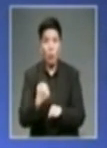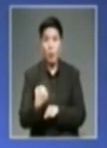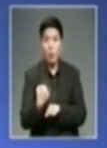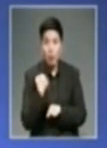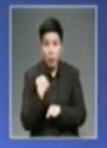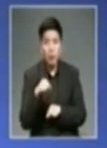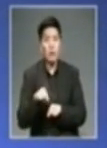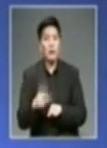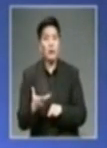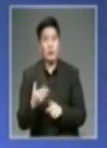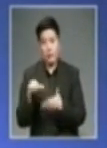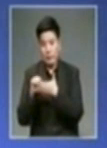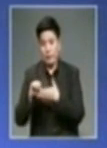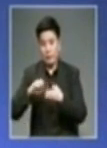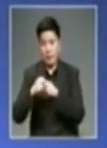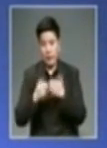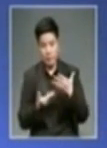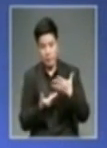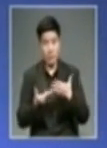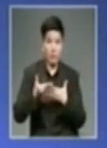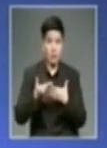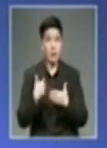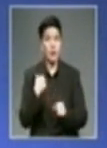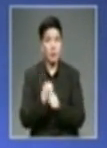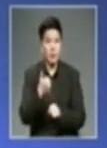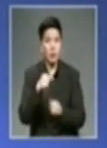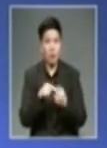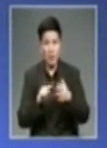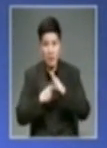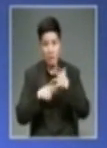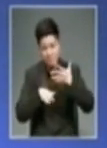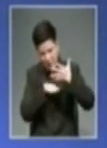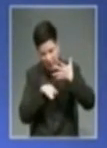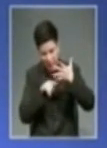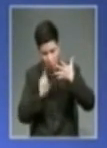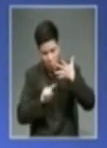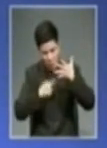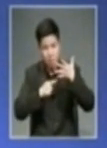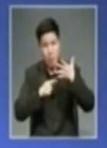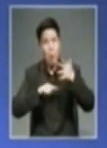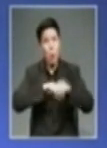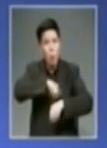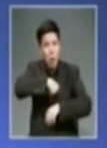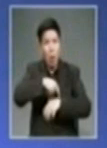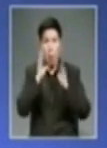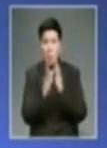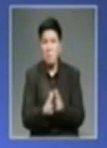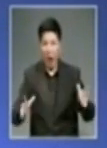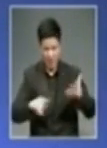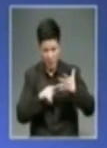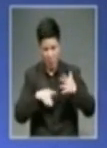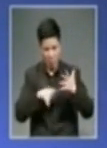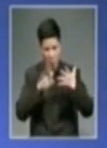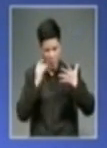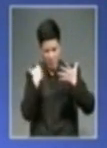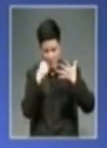งการแก้ปัญหาเศรษฐกิจทุกระดับนั้นเรามีฐานมากที่ระดับฐานรากนะครับมันต้องใช้เวลามากเพราะว่าคนเป็นจำนวนมากหลายสิบล้